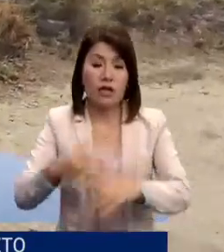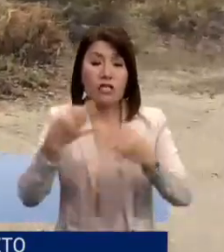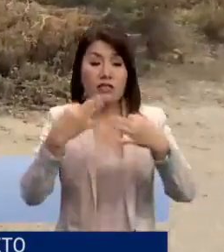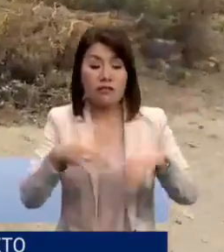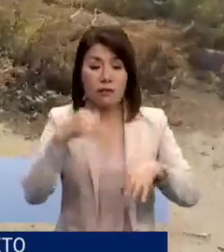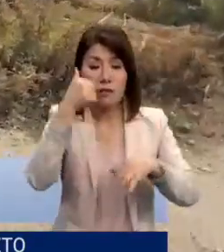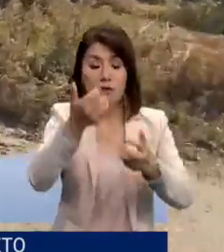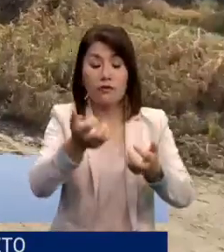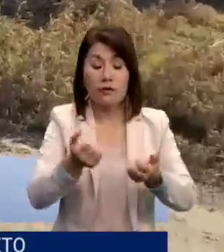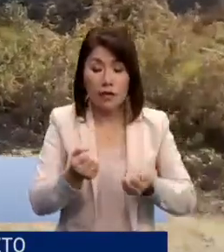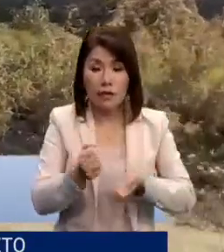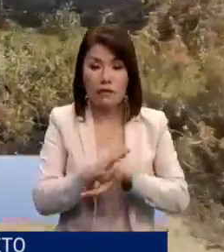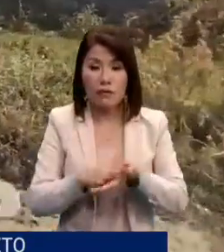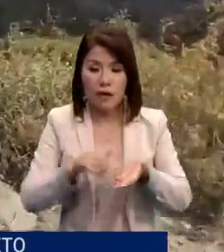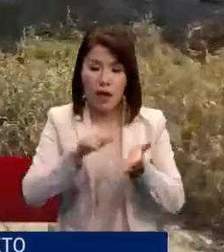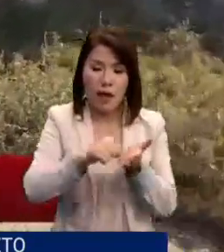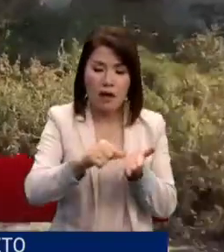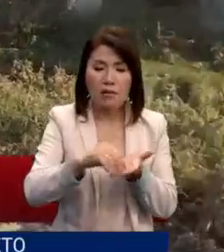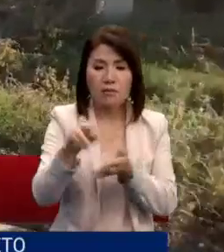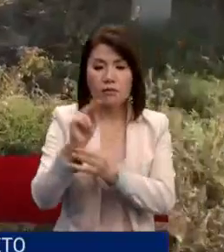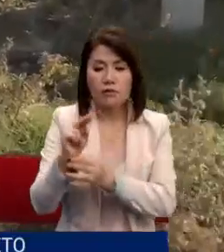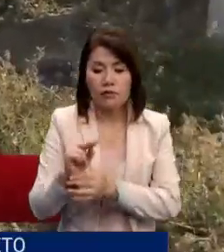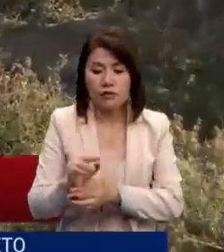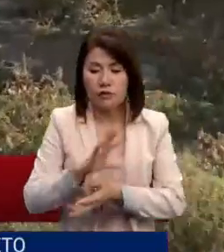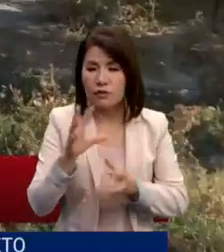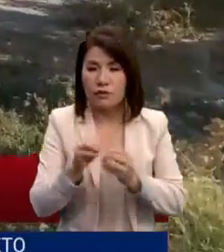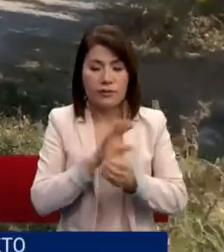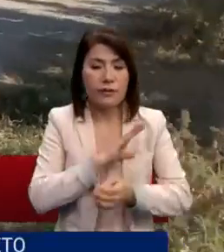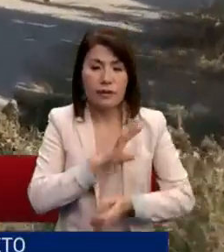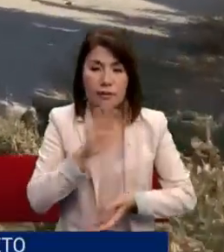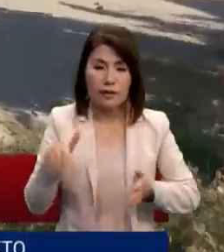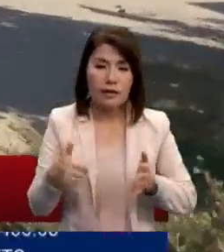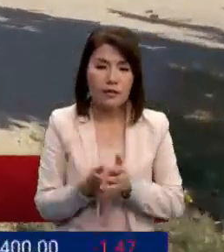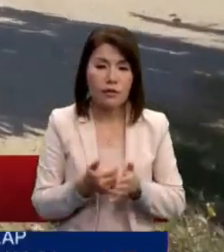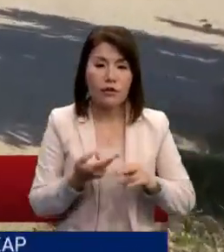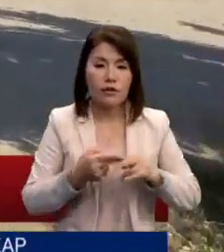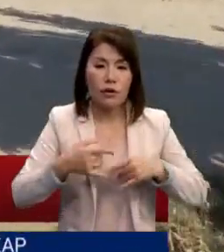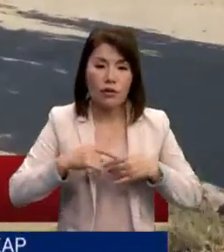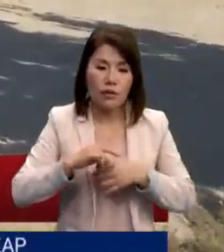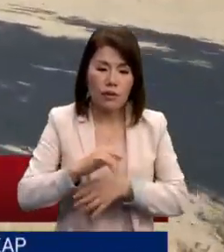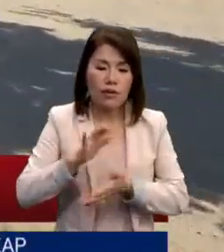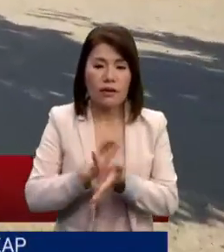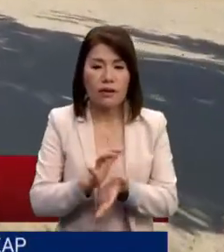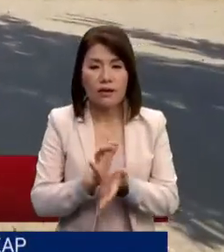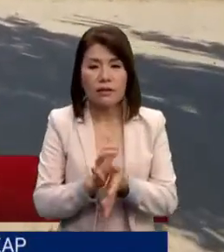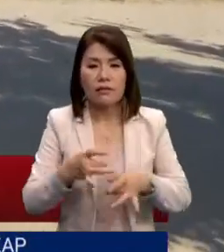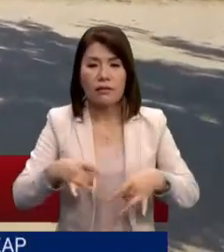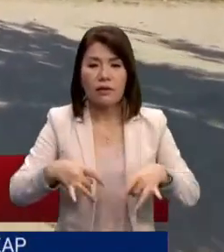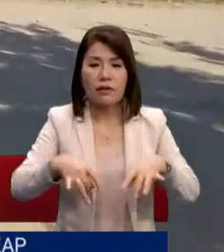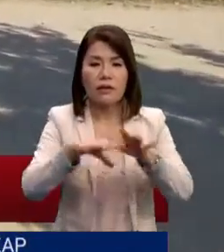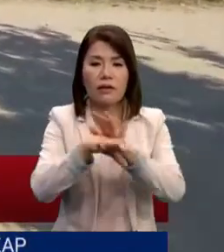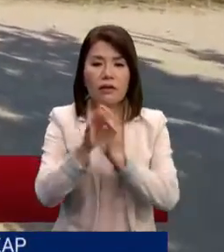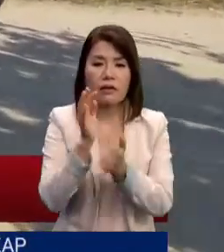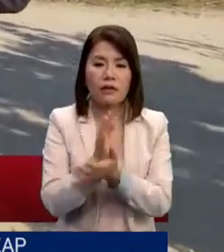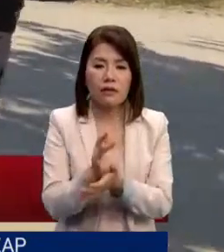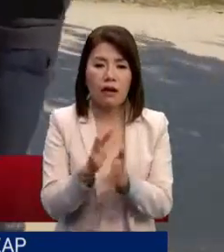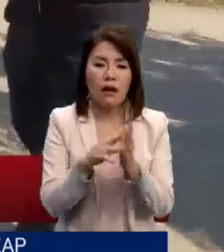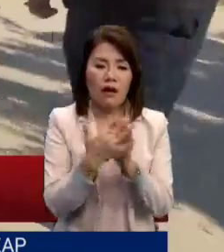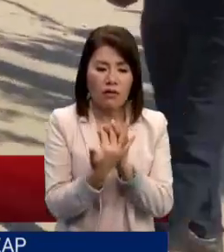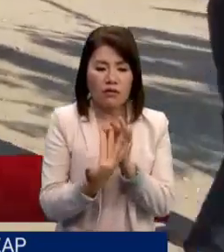жолдар мүлдем асфальтталмады деп отыр. Тіпті қаланың құрамына кірсек те ойдым-ойдым жолымыз шалғайда жатқан ауылдардың жолдарынан да